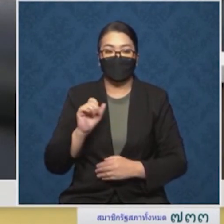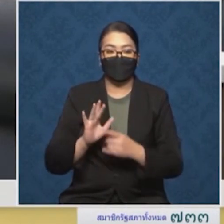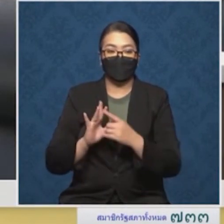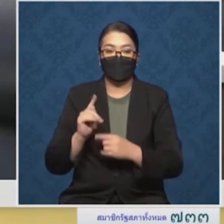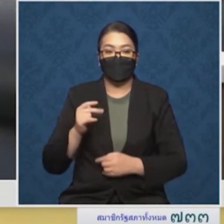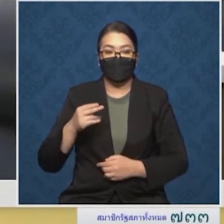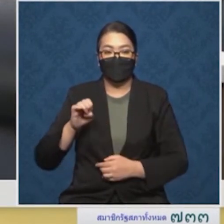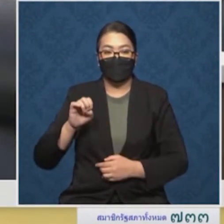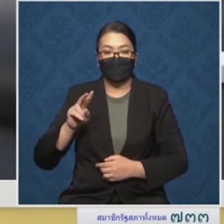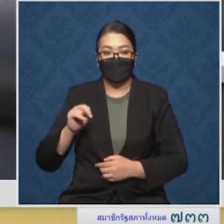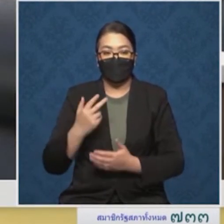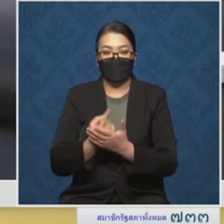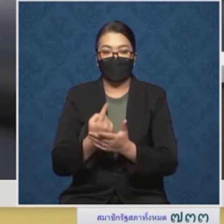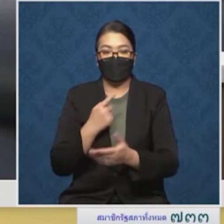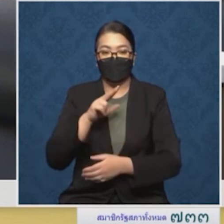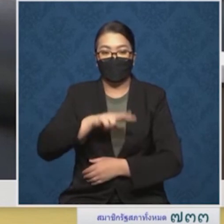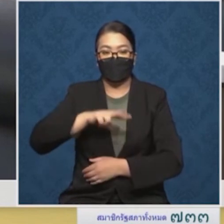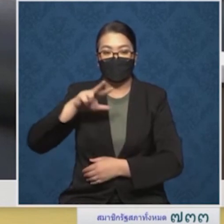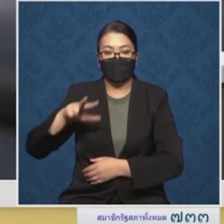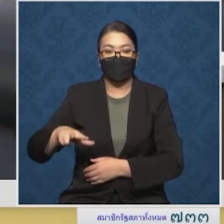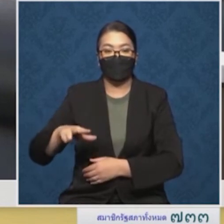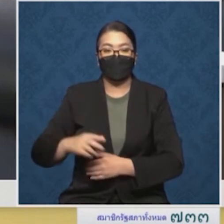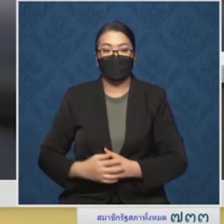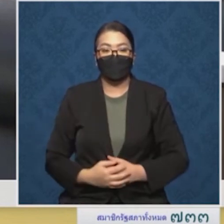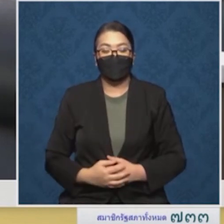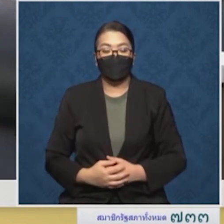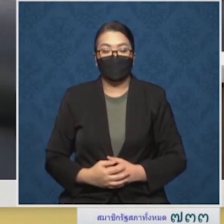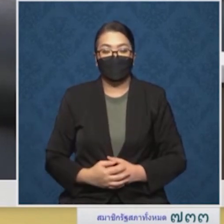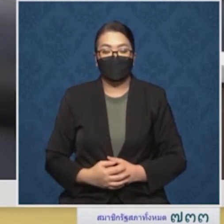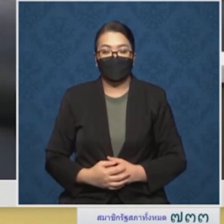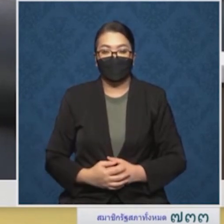ครับต่อครัวิettaใช้ีบต่อคำช ihrer